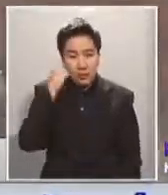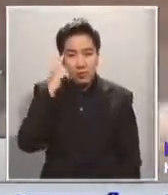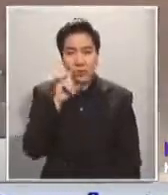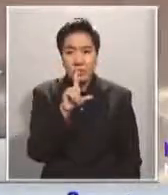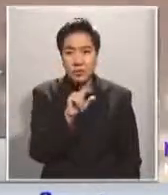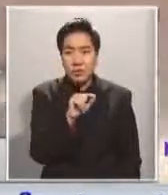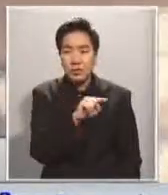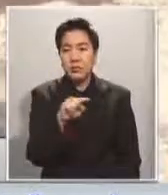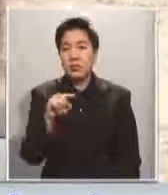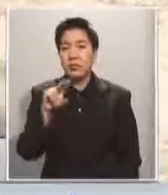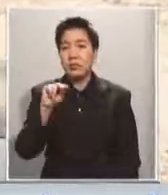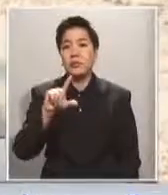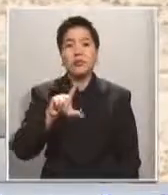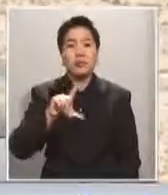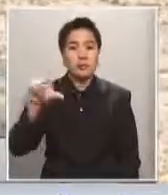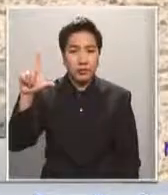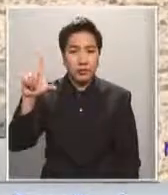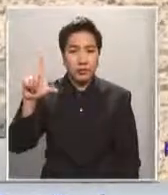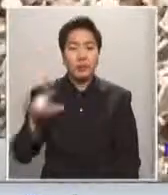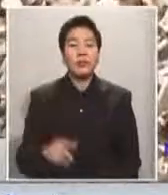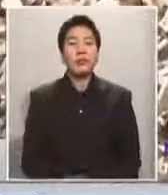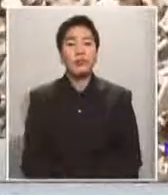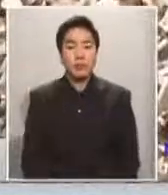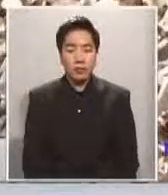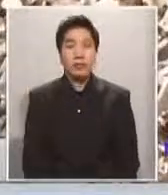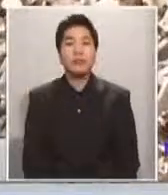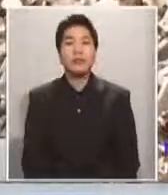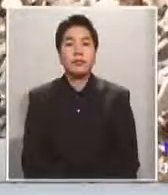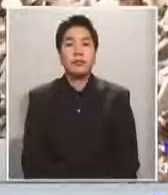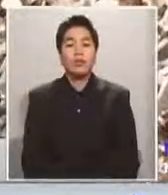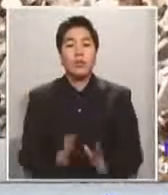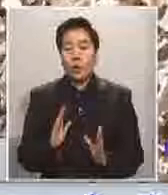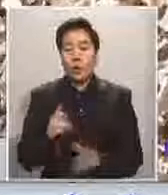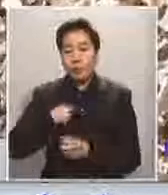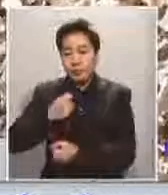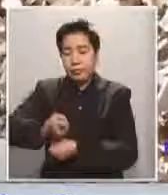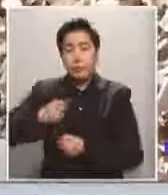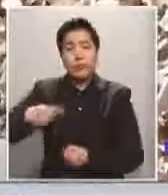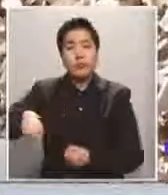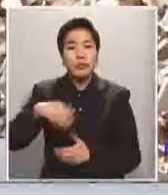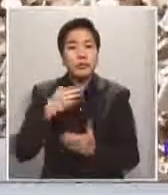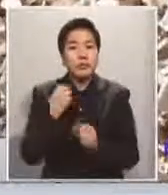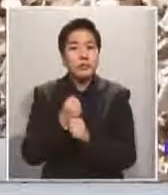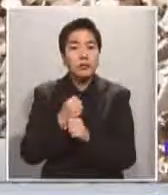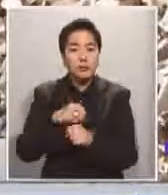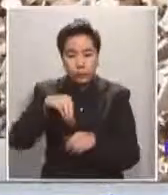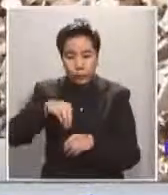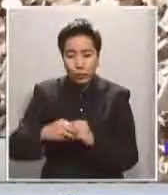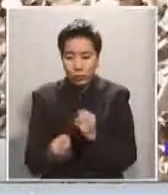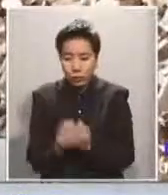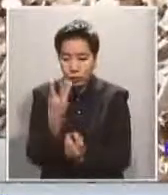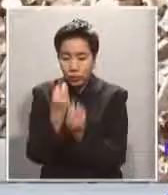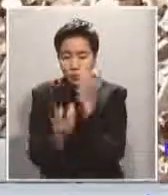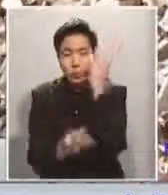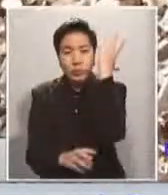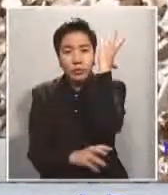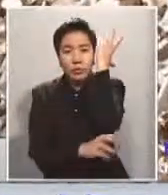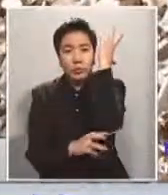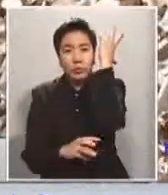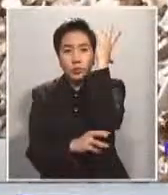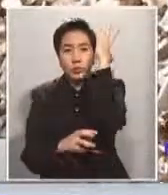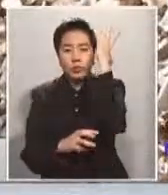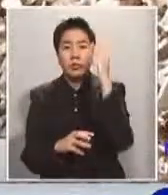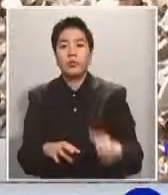20-30 ล้านครับ โอ้ขนาดนั้นเลยแล้วเกษตรกรแถวนี้เขาปลูกมันกันเหรอฮะ ฮะปลูกมันเป็นส่วนใหญ่ครับประม